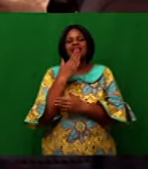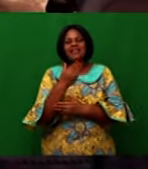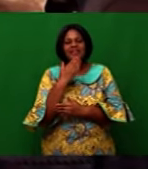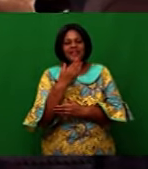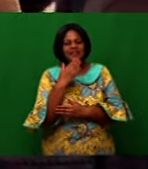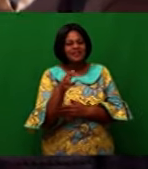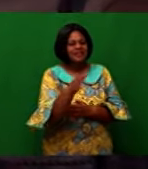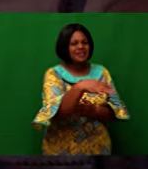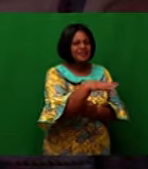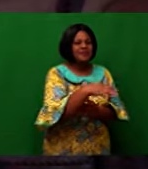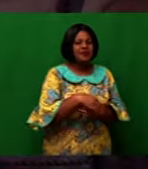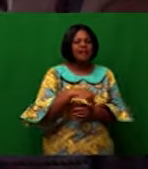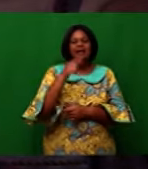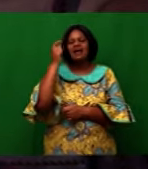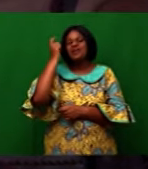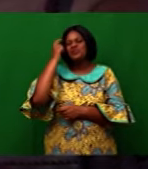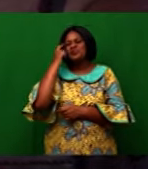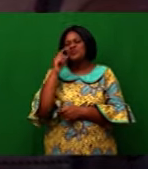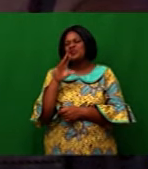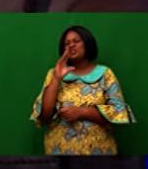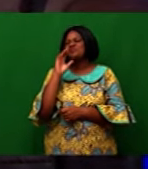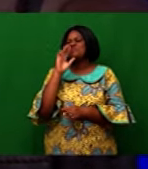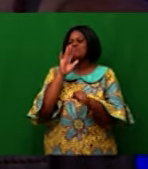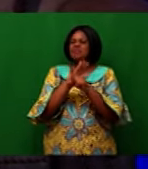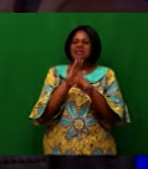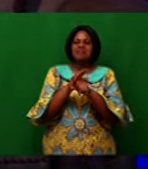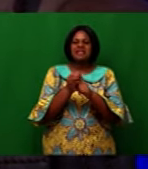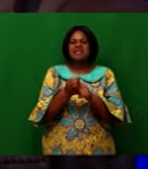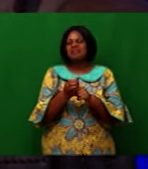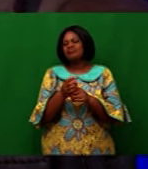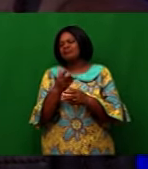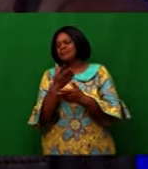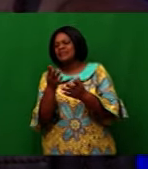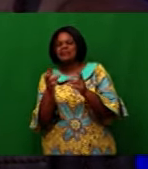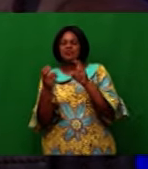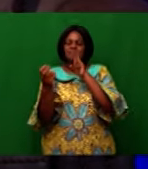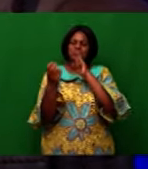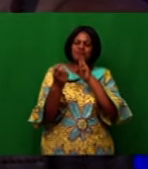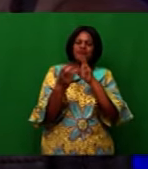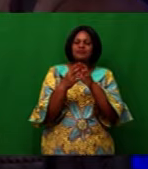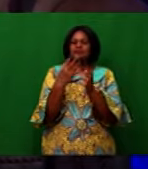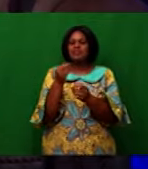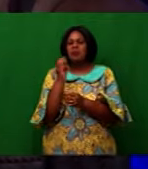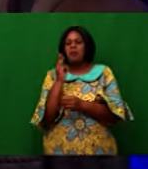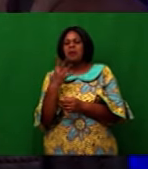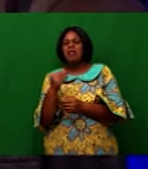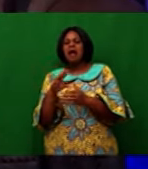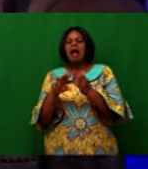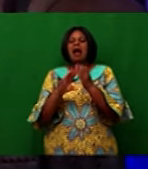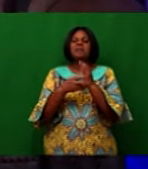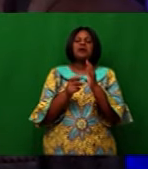maita enyu vadikani ndinoziva kuti mune nyaya dzakawanda dzamakasangana nadzo pamusoro pechipari chinozivikanwa pamusoro